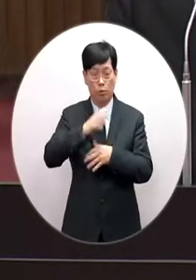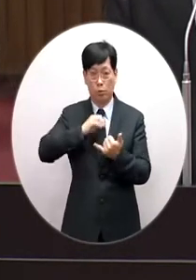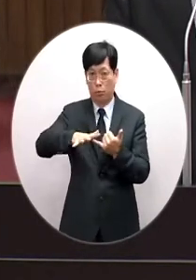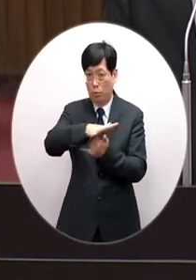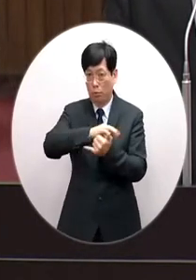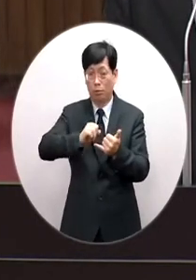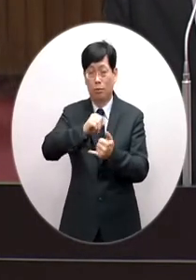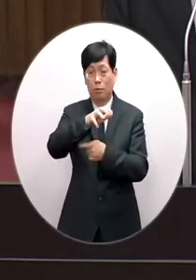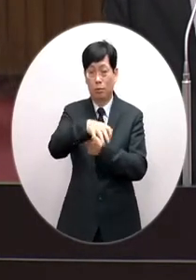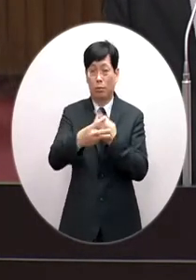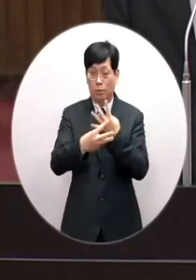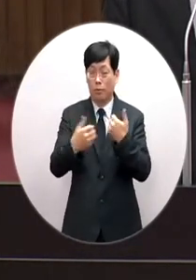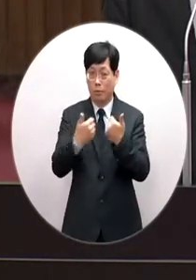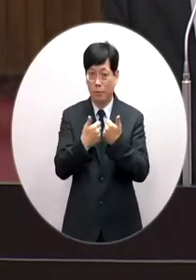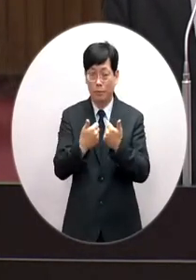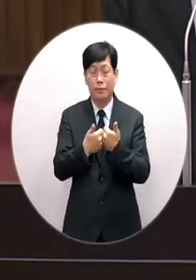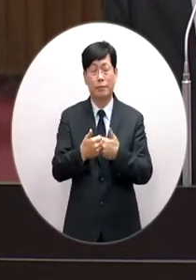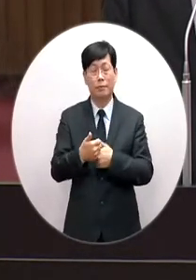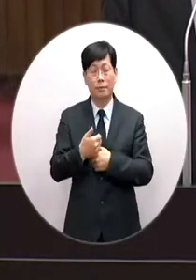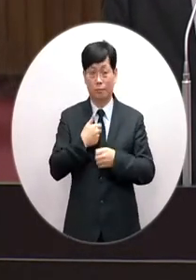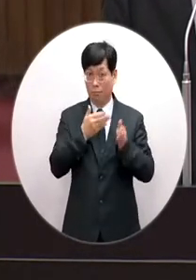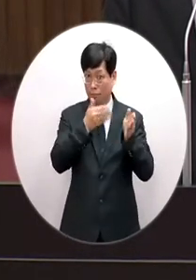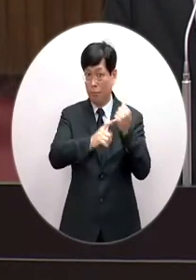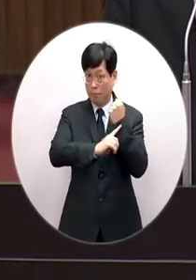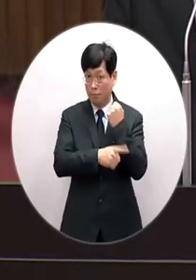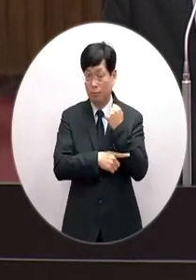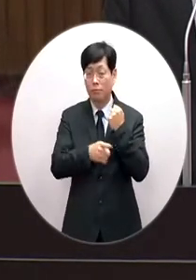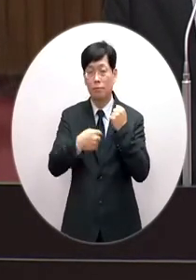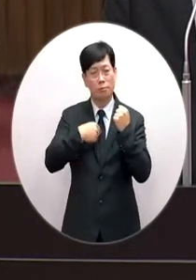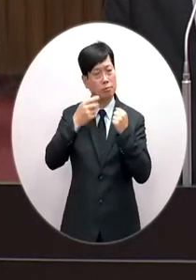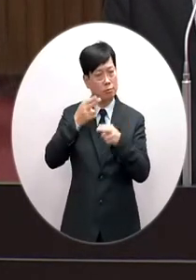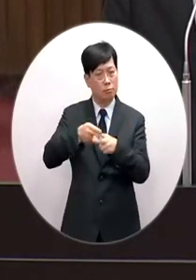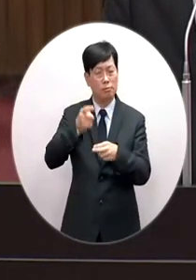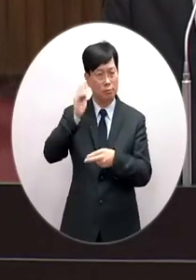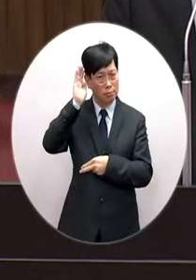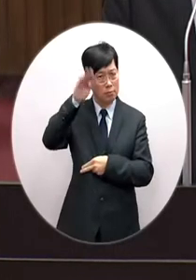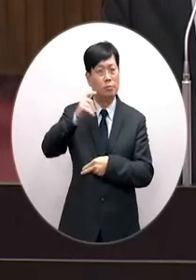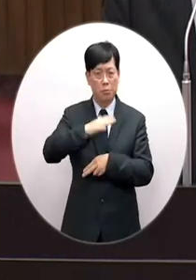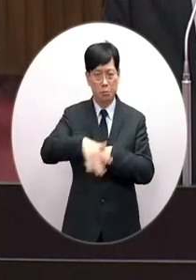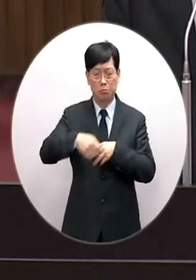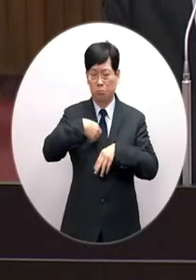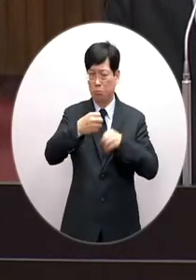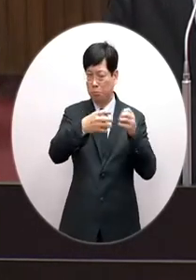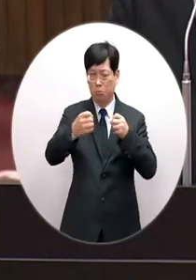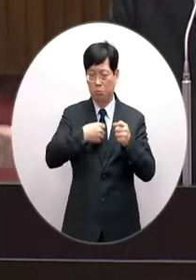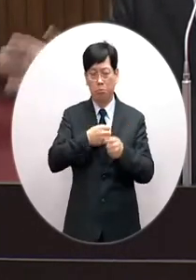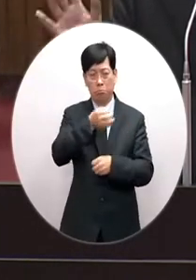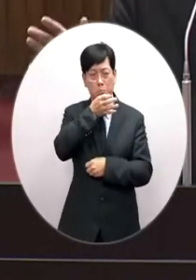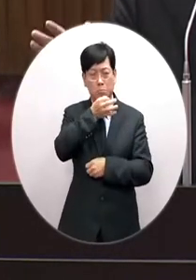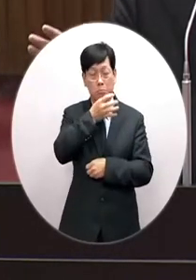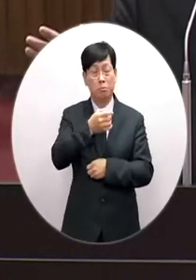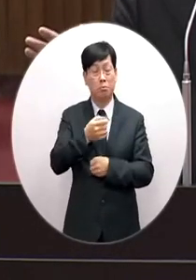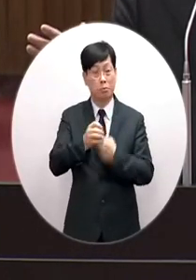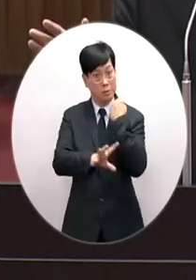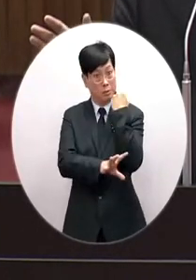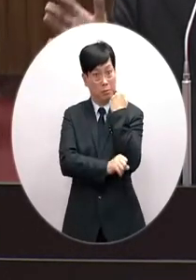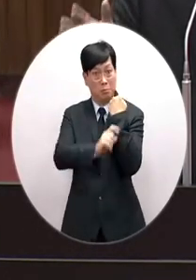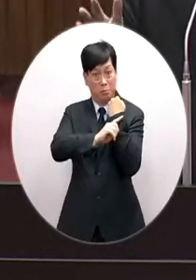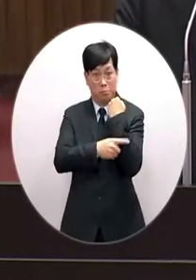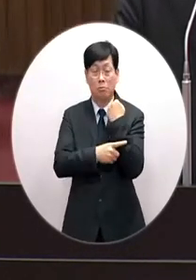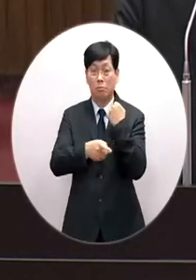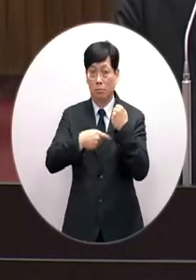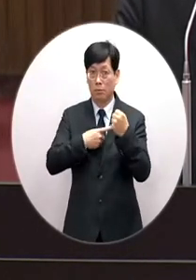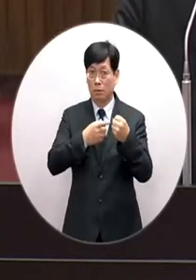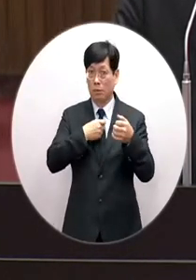国的农业会议嘛，就法的部分，我相信未来应该会有很好的讨论。因为一个基本法